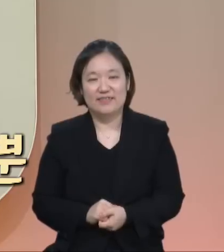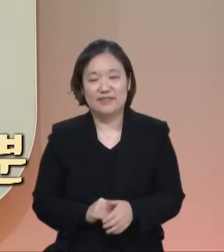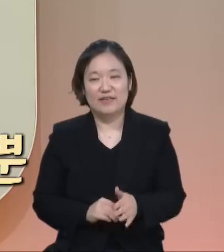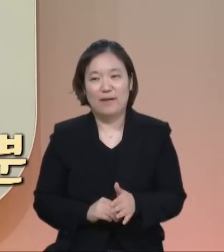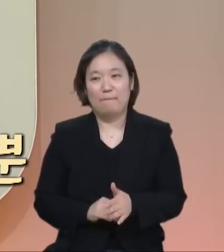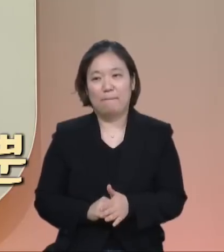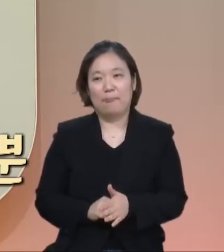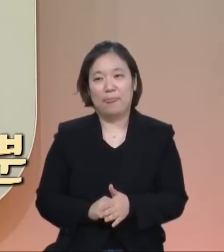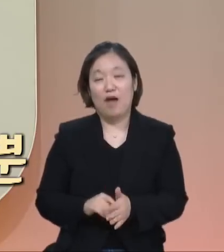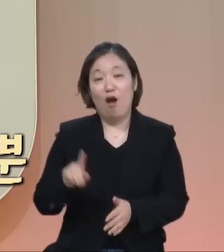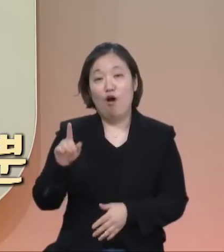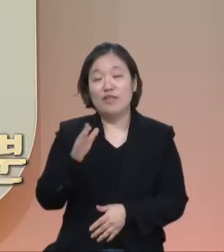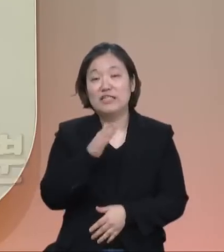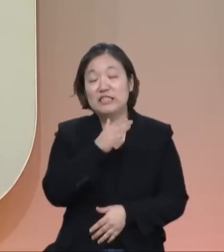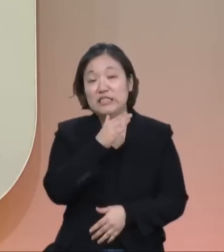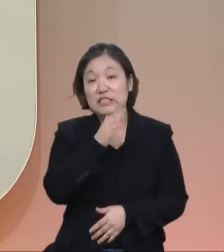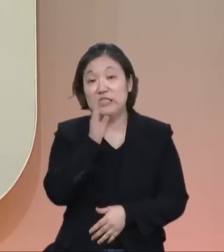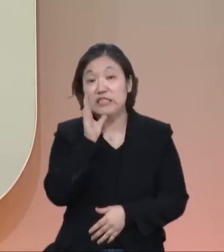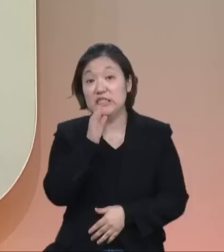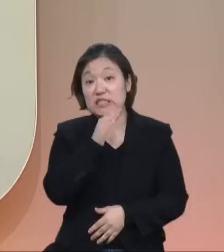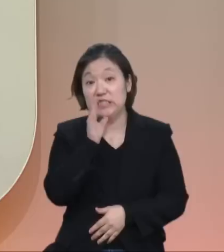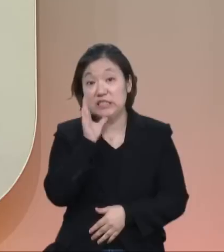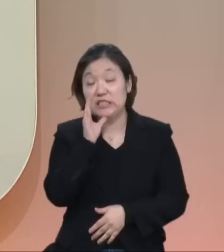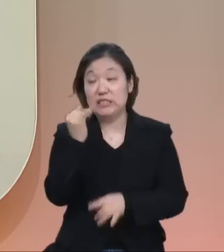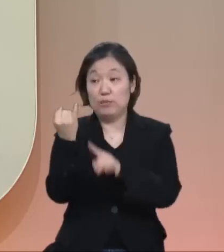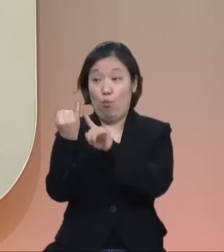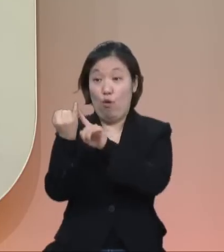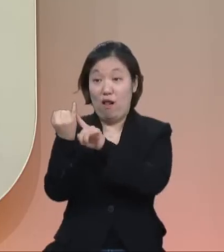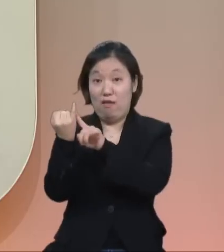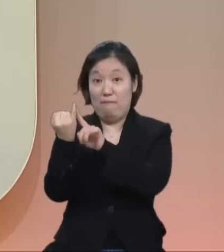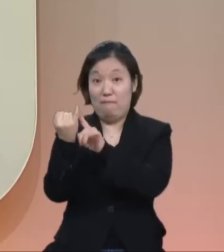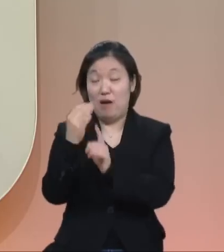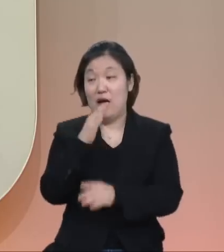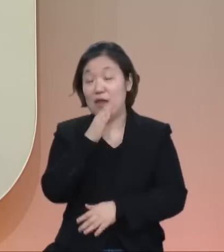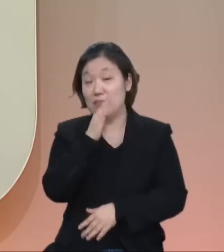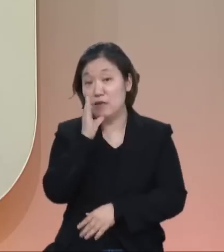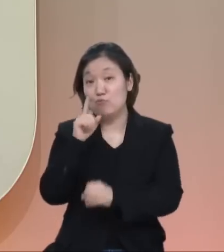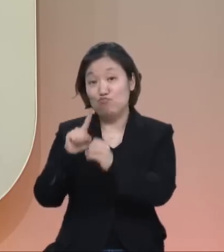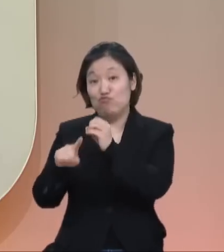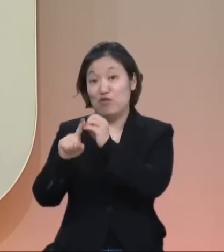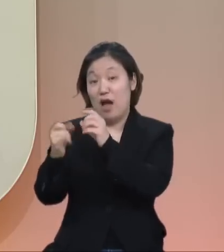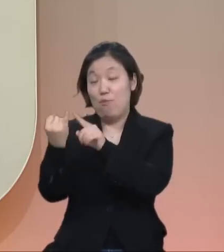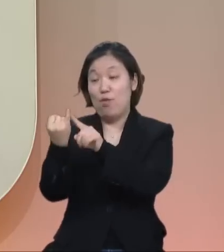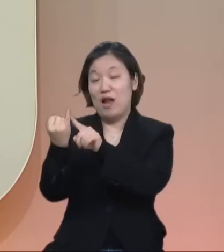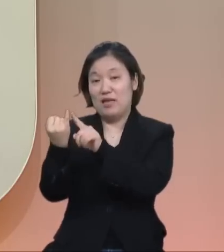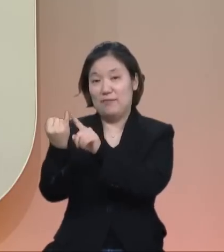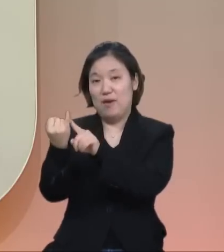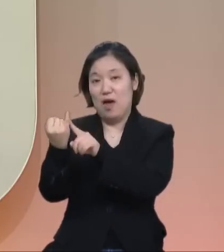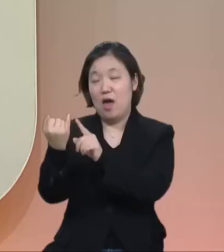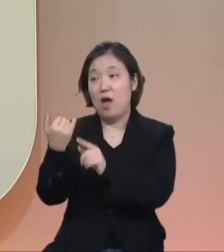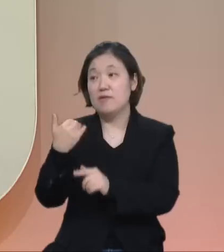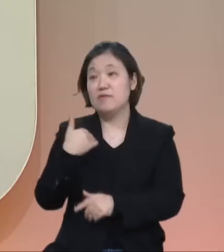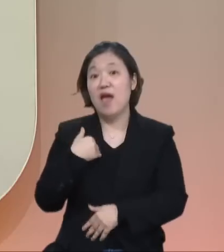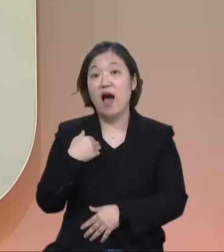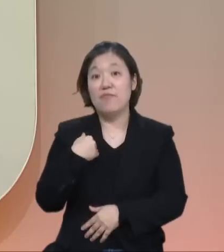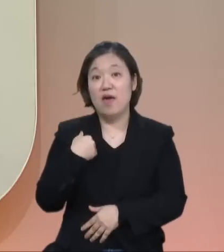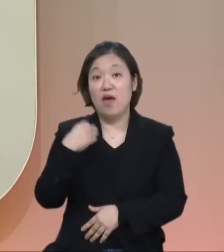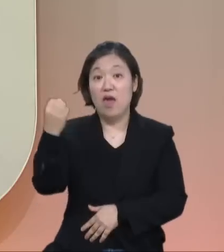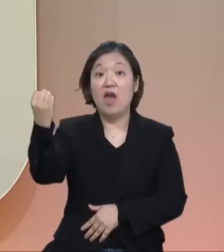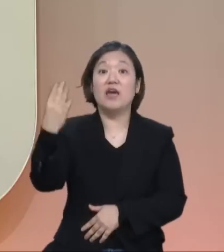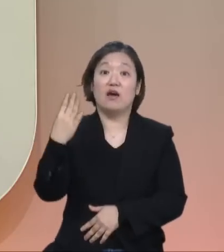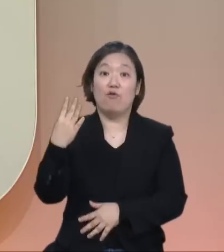어느 노보살님께서 저한테 며칠 전에 직접 해주신